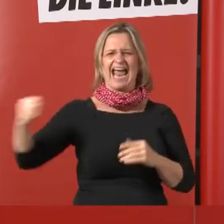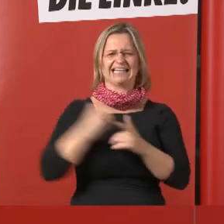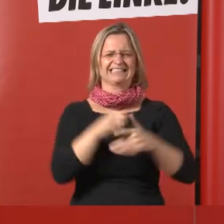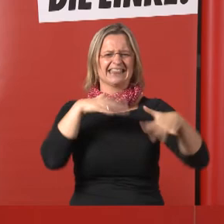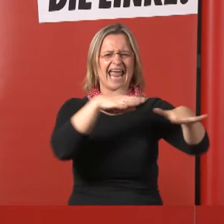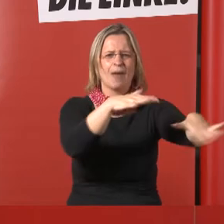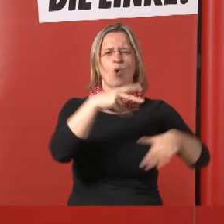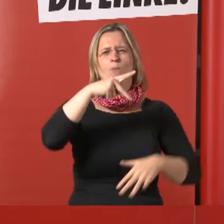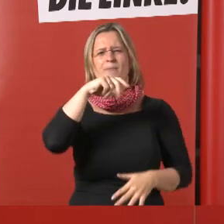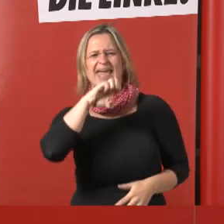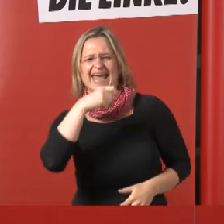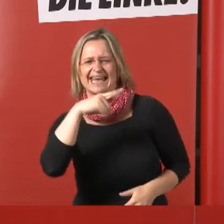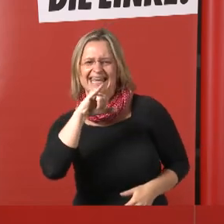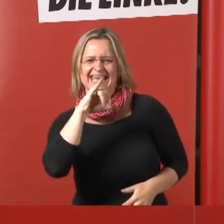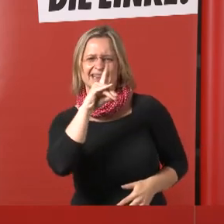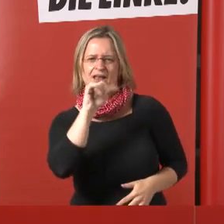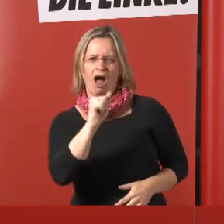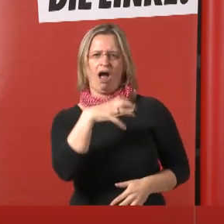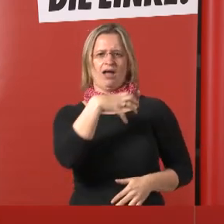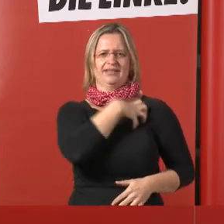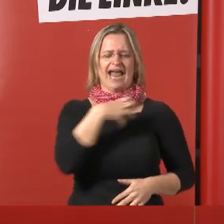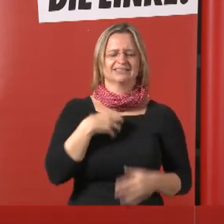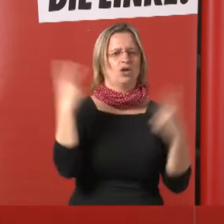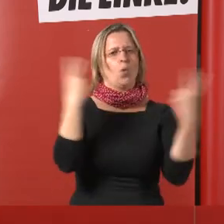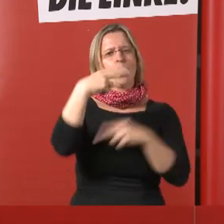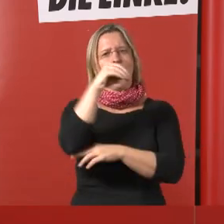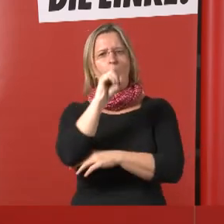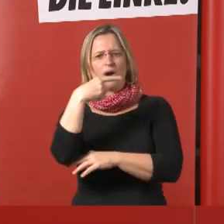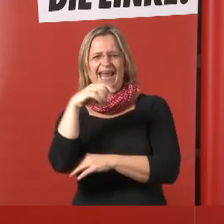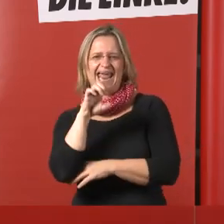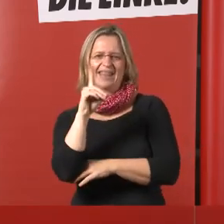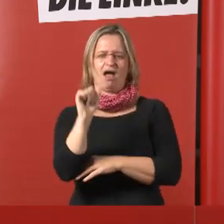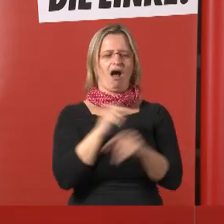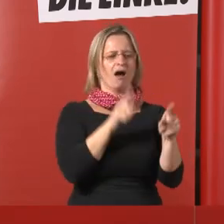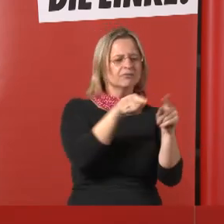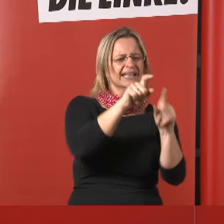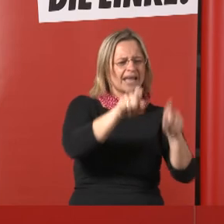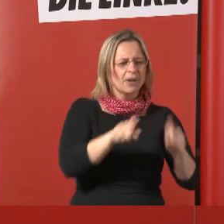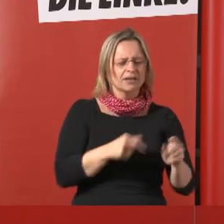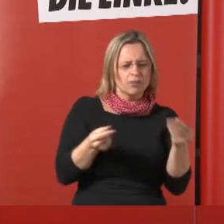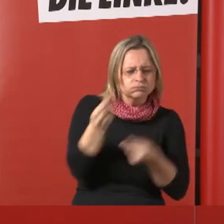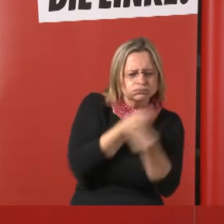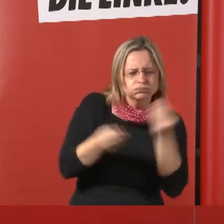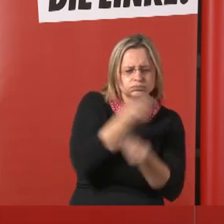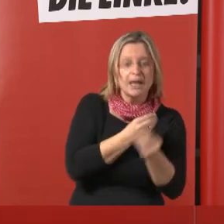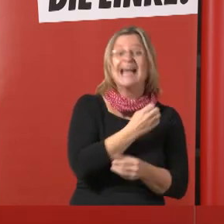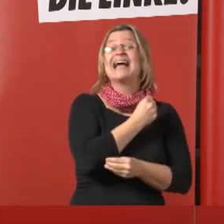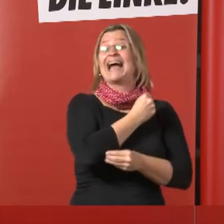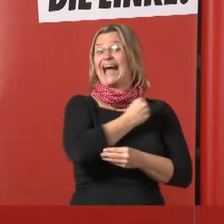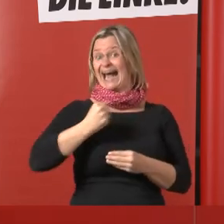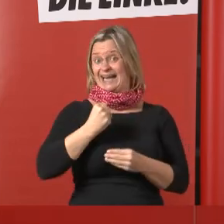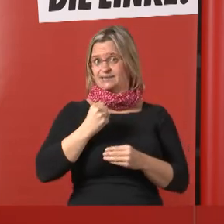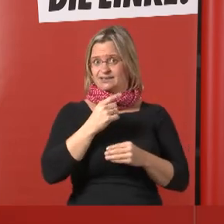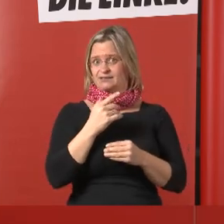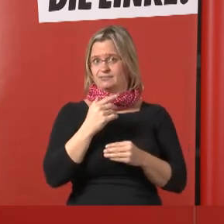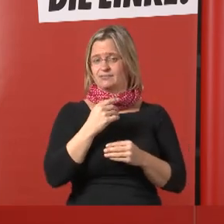der neuen Welle der rechten Demos, heißen sie Hogesa oder wie in Dresden Pegida, verständigt. Diese